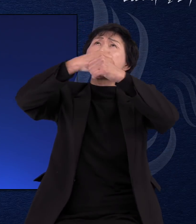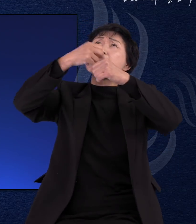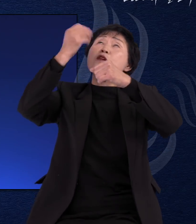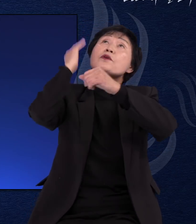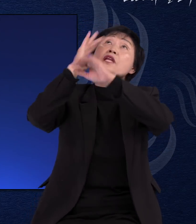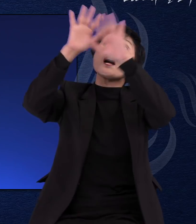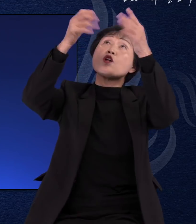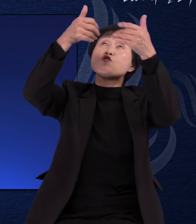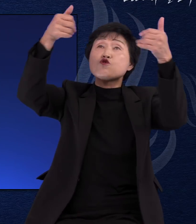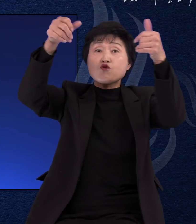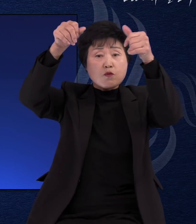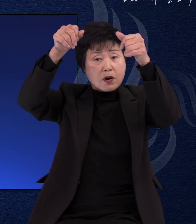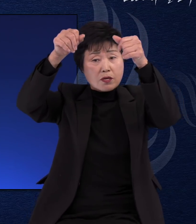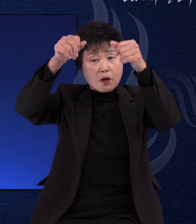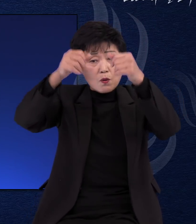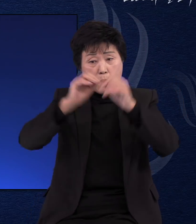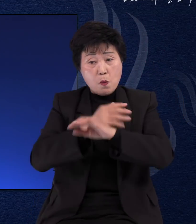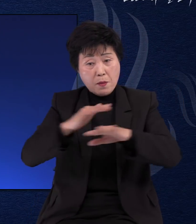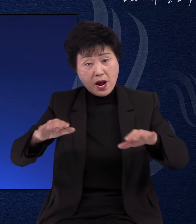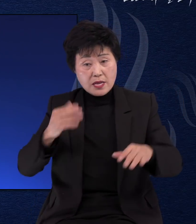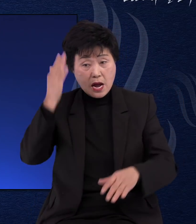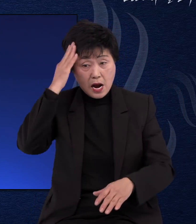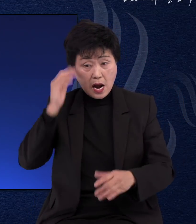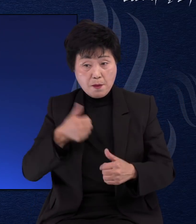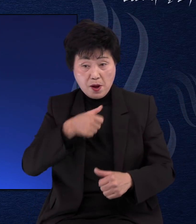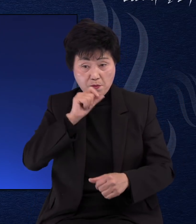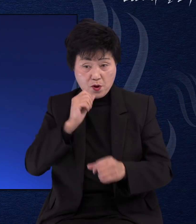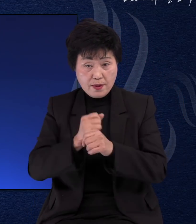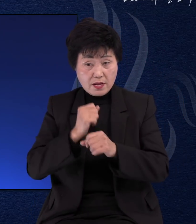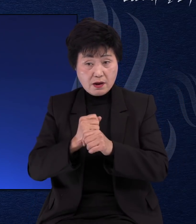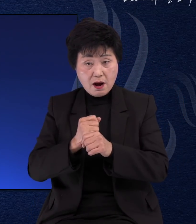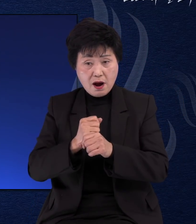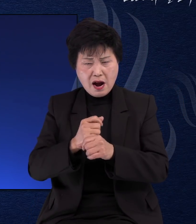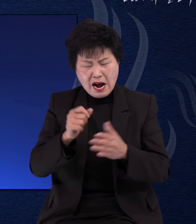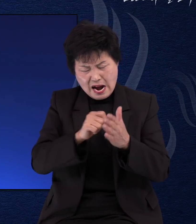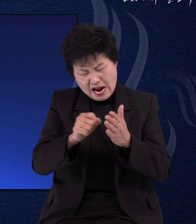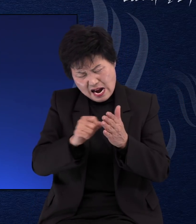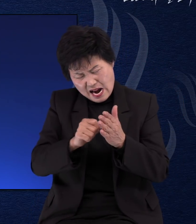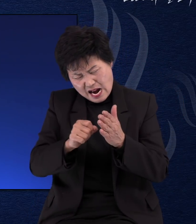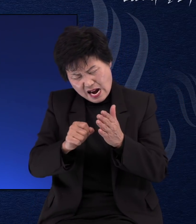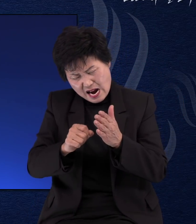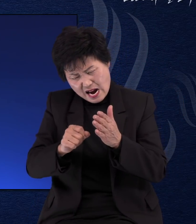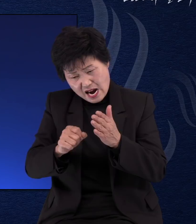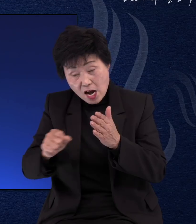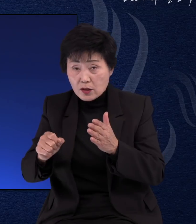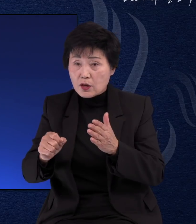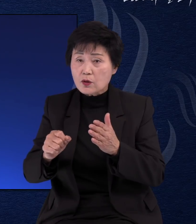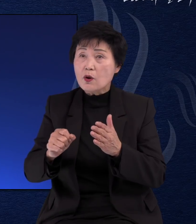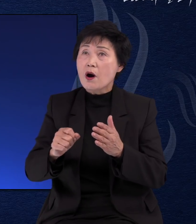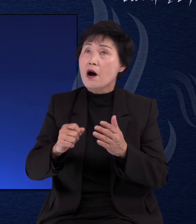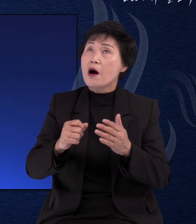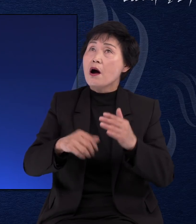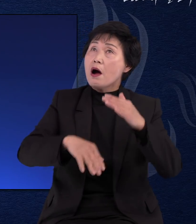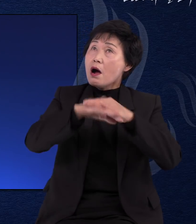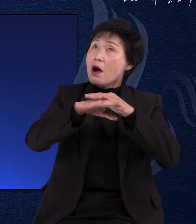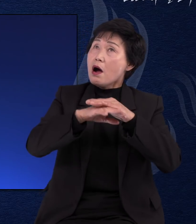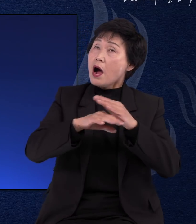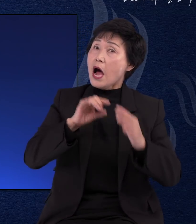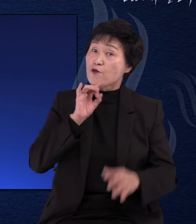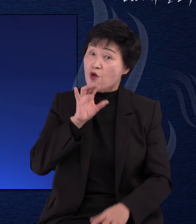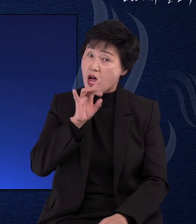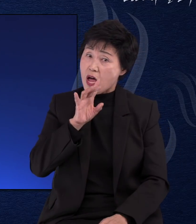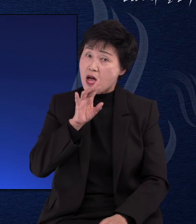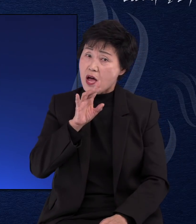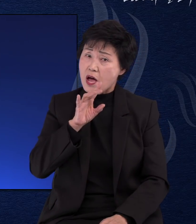많은 바닷물을 먹물 삼아서 그 하늘에 빼곡히 써내려가는데도 다 쓸 수 없을까? 그게 저를